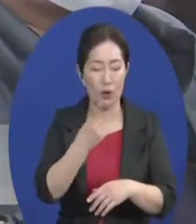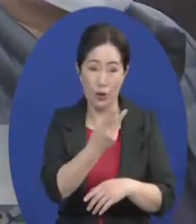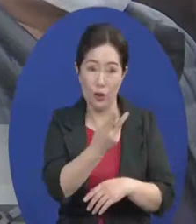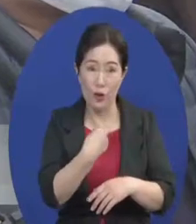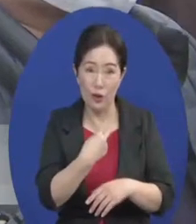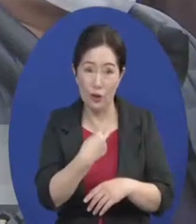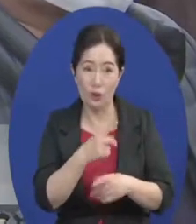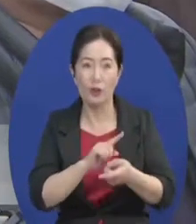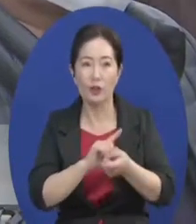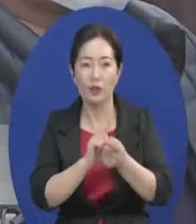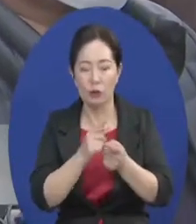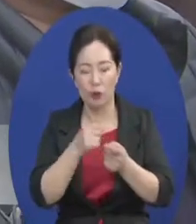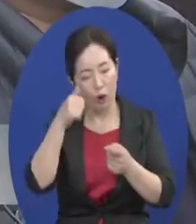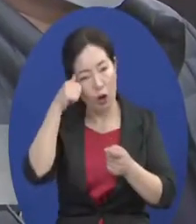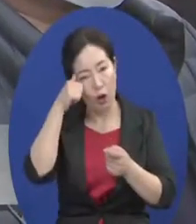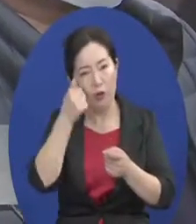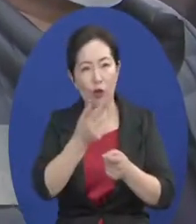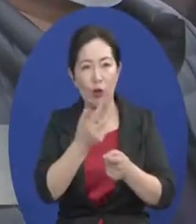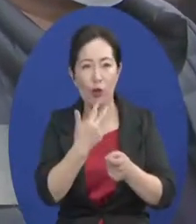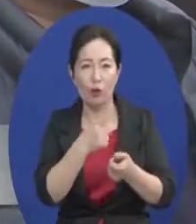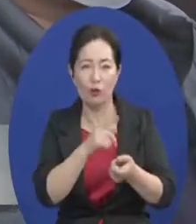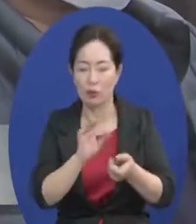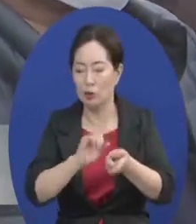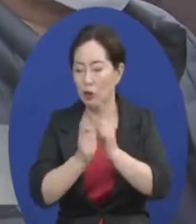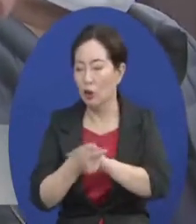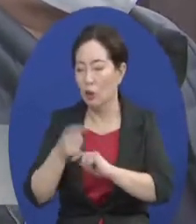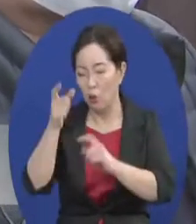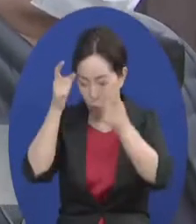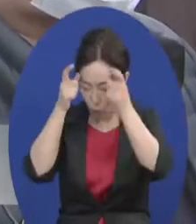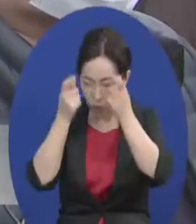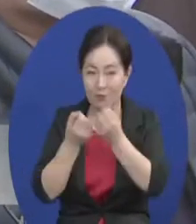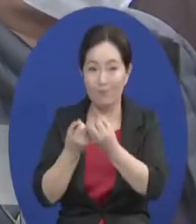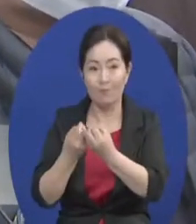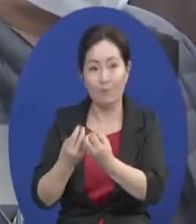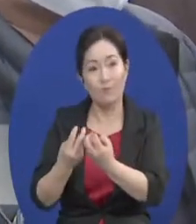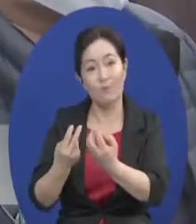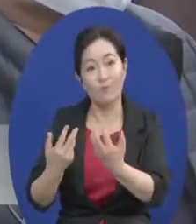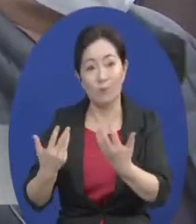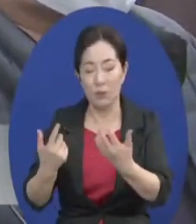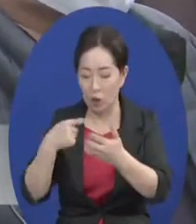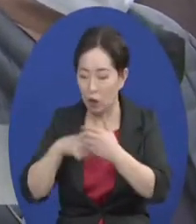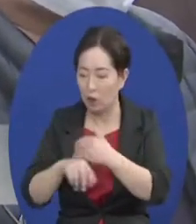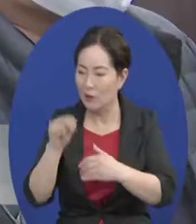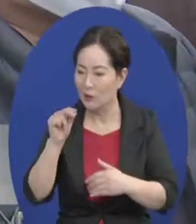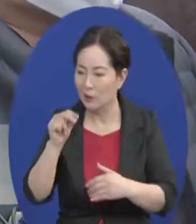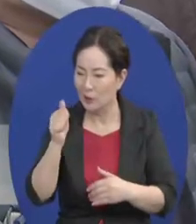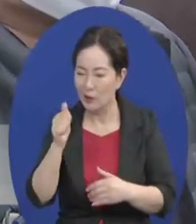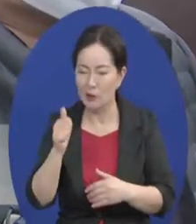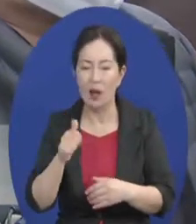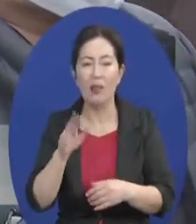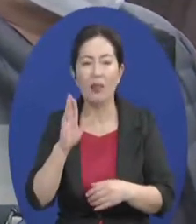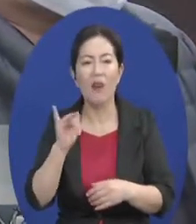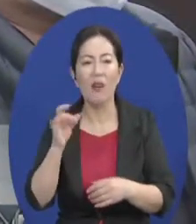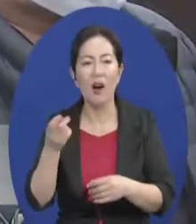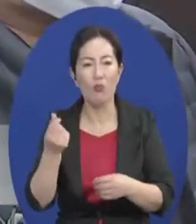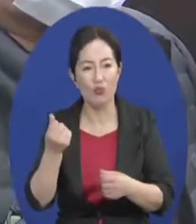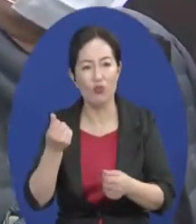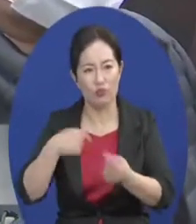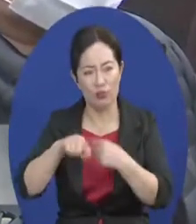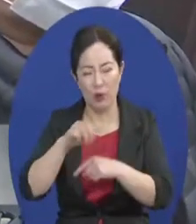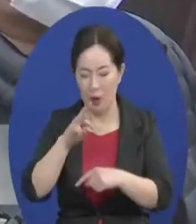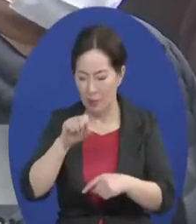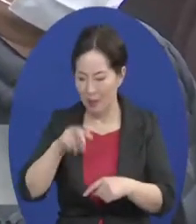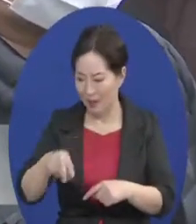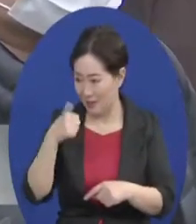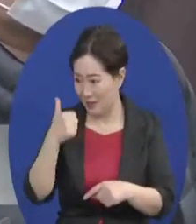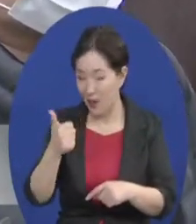одоо нэг хэдэн хоны оронд хоёр юм уу хэдэн юм үнэтэй байх. Тэгээ тэрнээс илүү чанартай илүү таваарлаг шин чанартай илүү